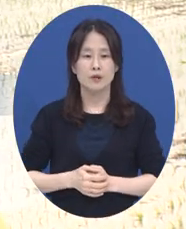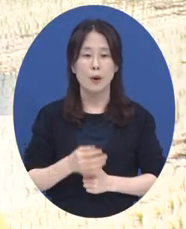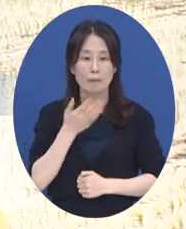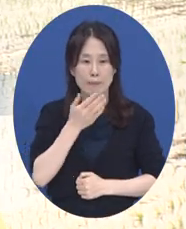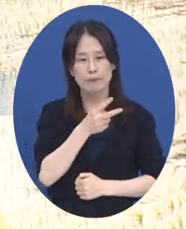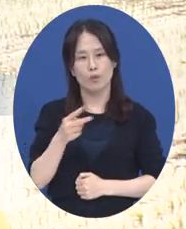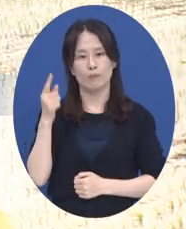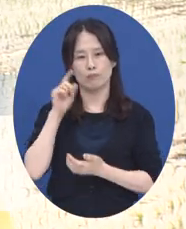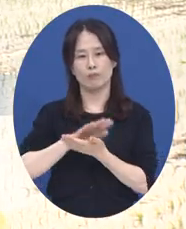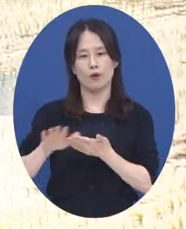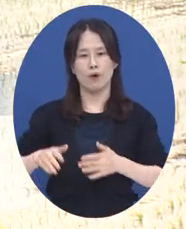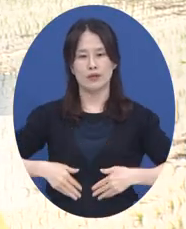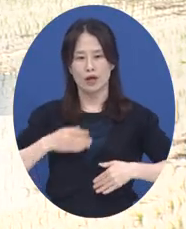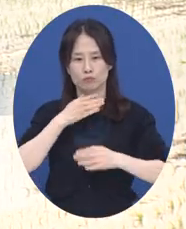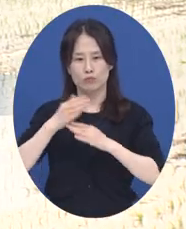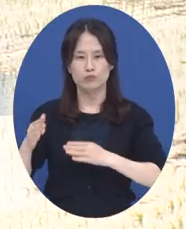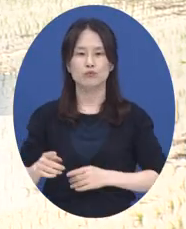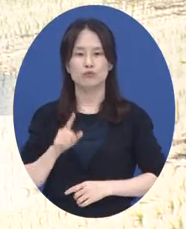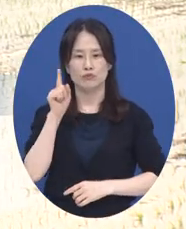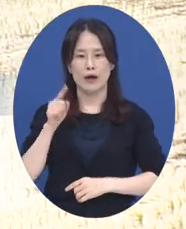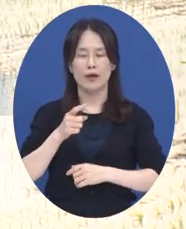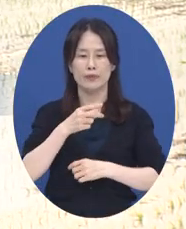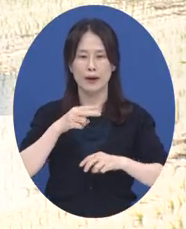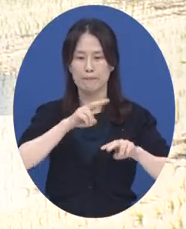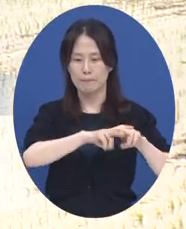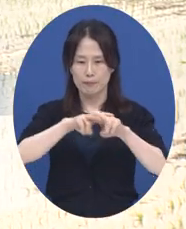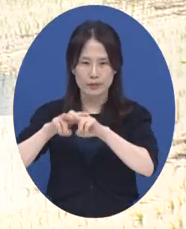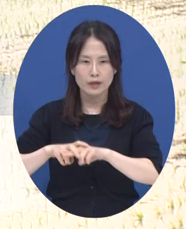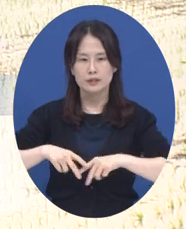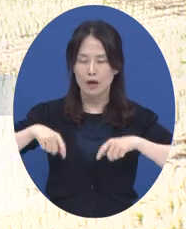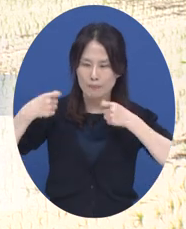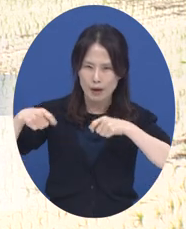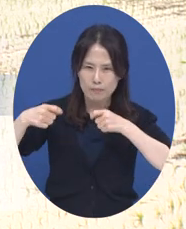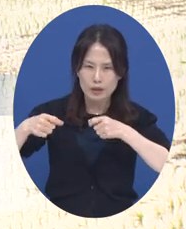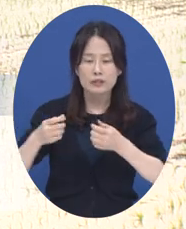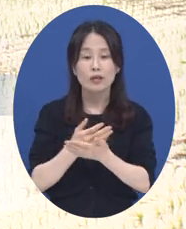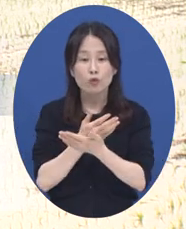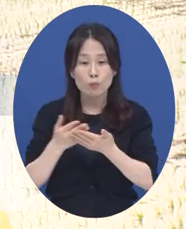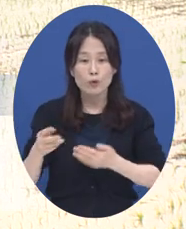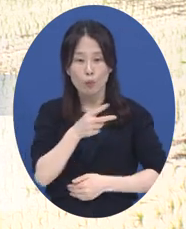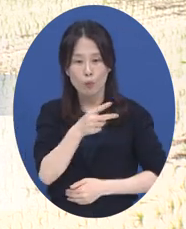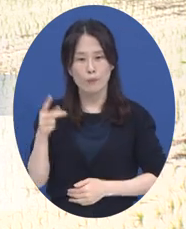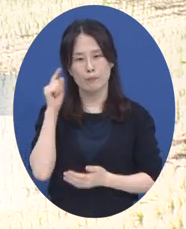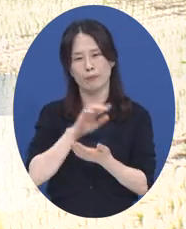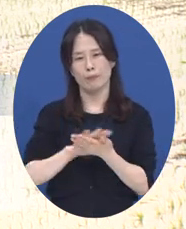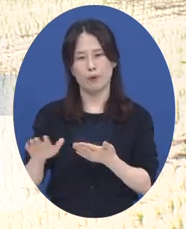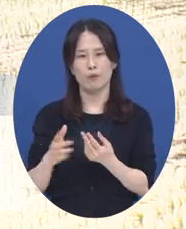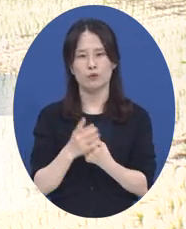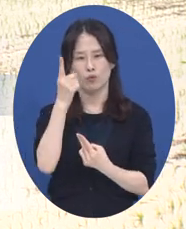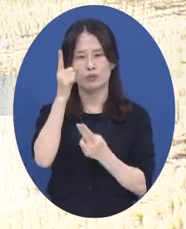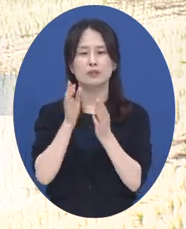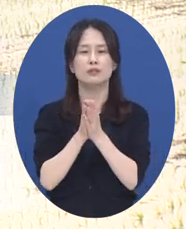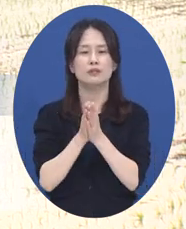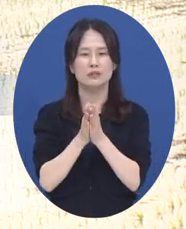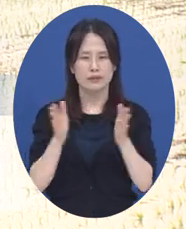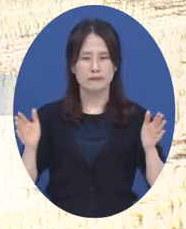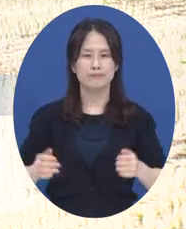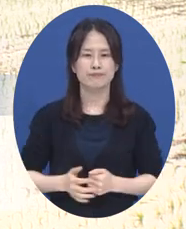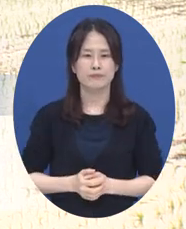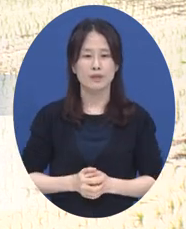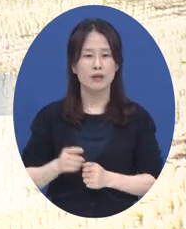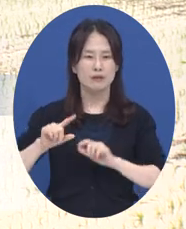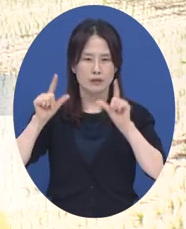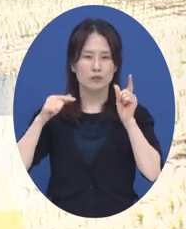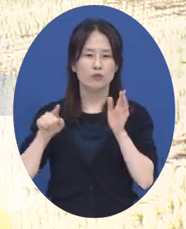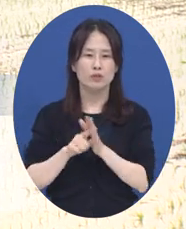망가보기 한 밥상에 앉아서 밥을 같이 나누어 먹는 것이 곧 평하고 동일의 시작입니다 또 그날을